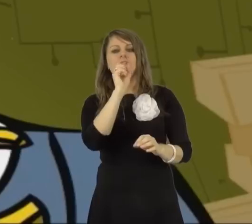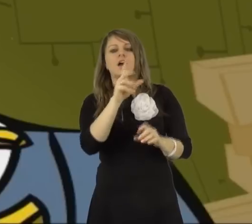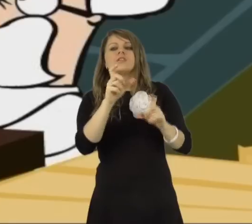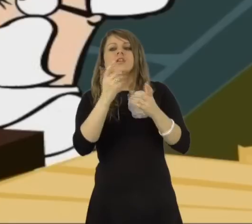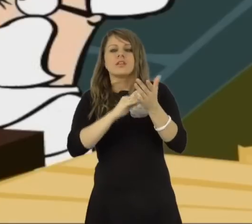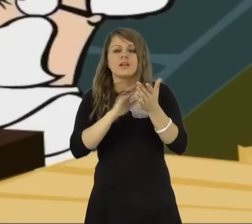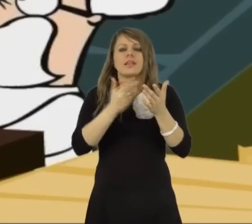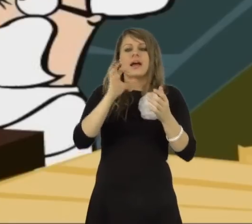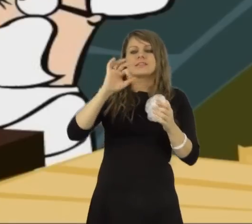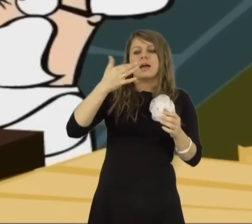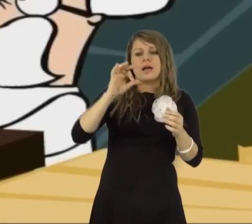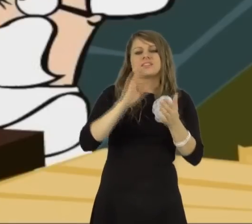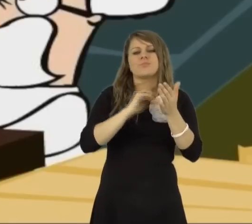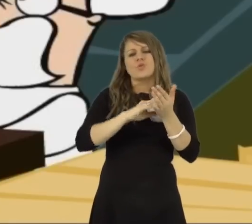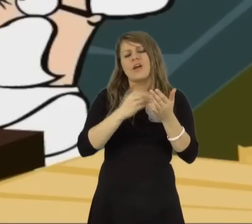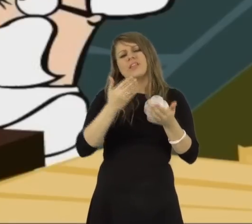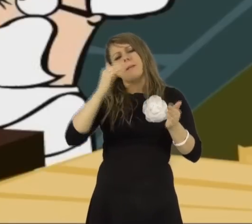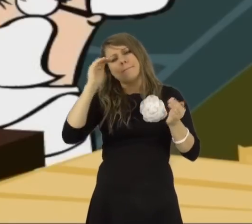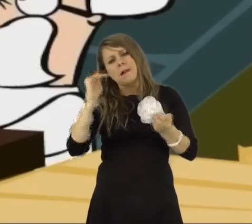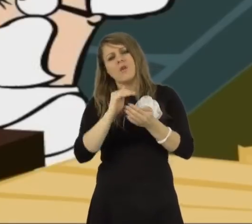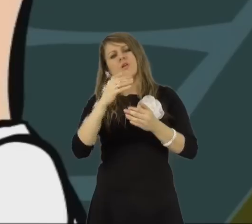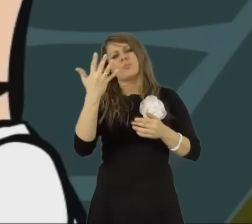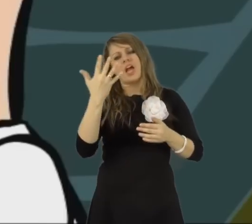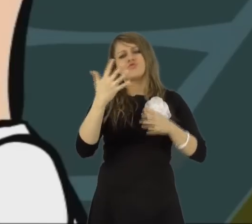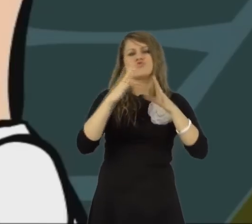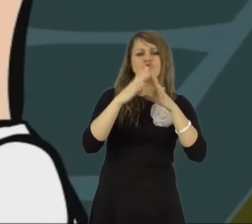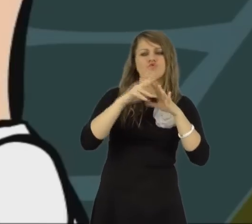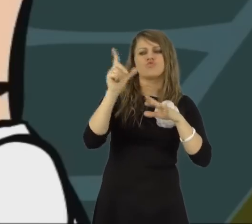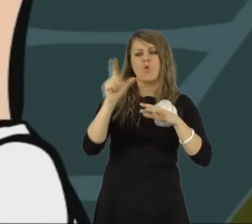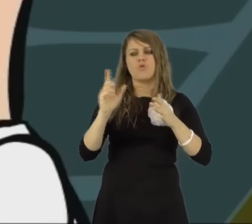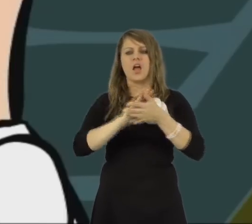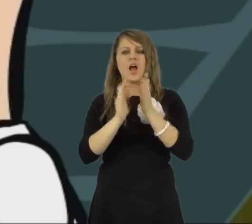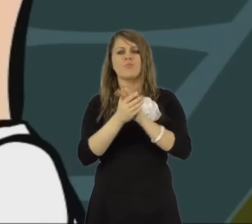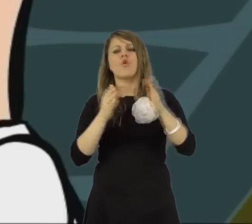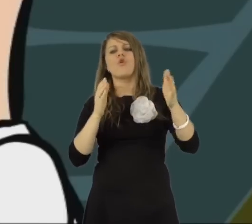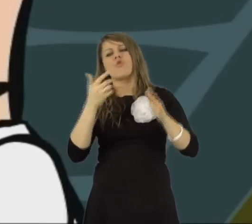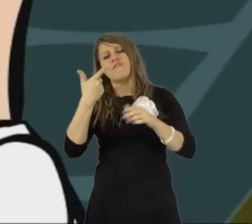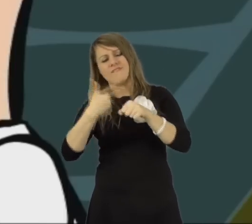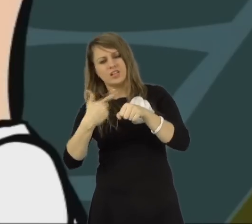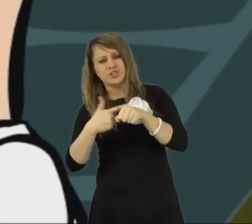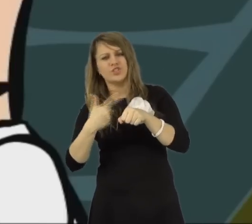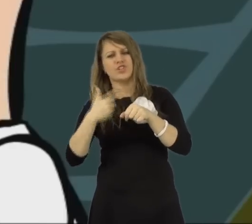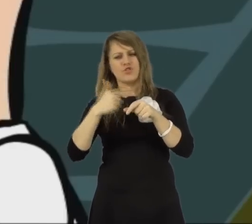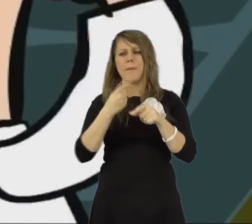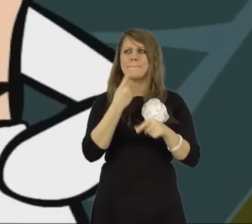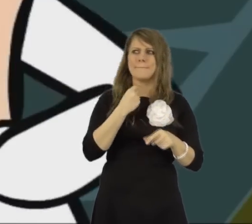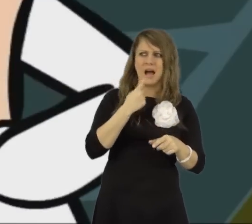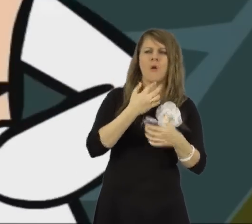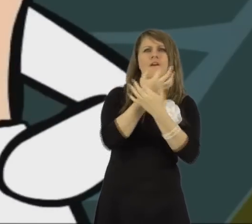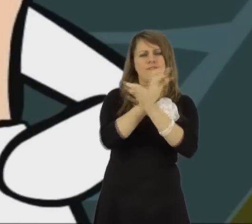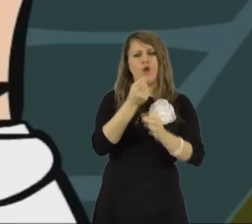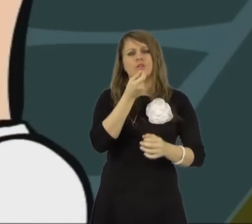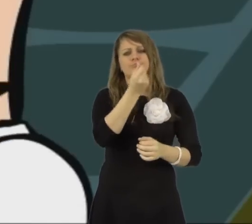płacić tylko drobne kwoty, ale zawsze, na przykład za parkowanie samochodu. Aha, ale... Czego to ja w